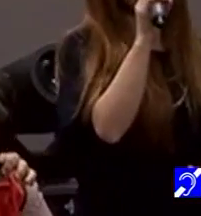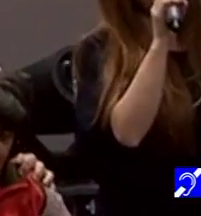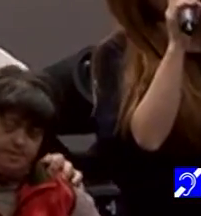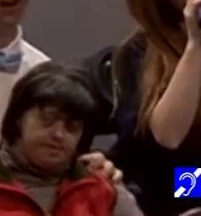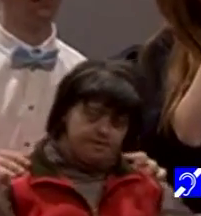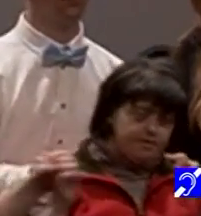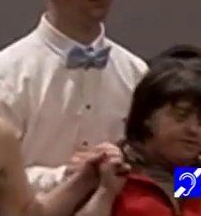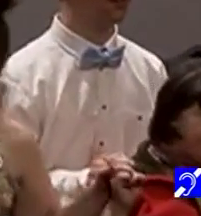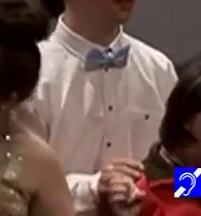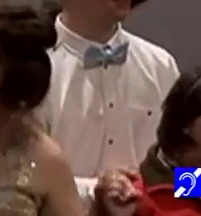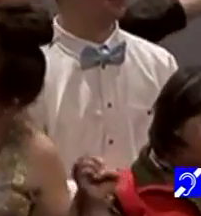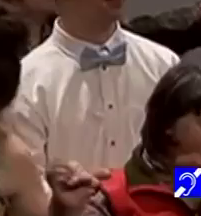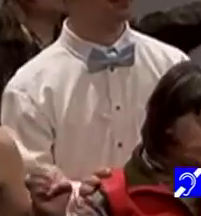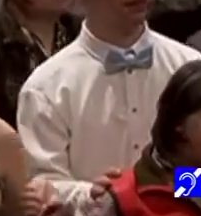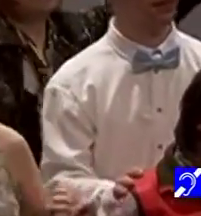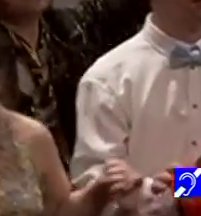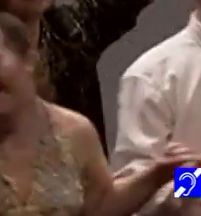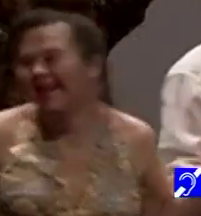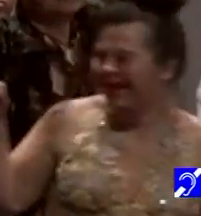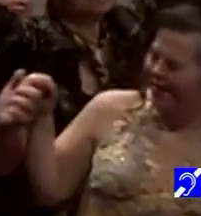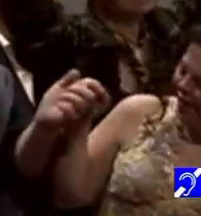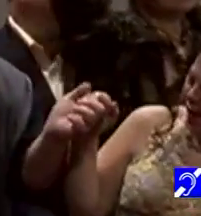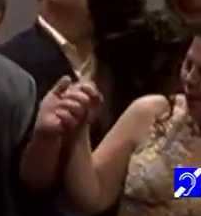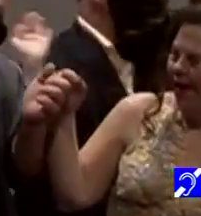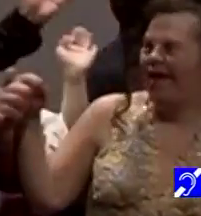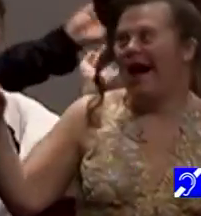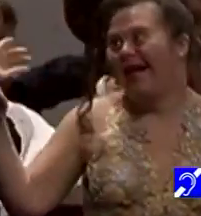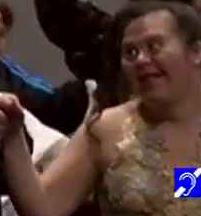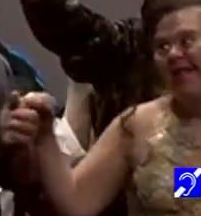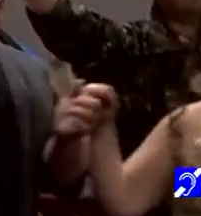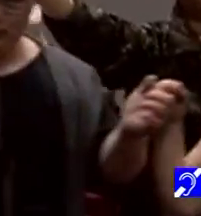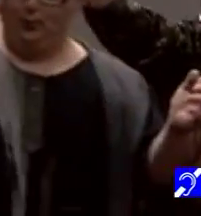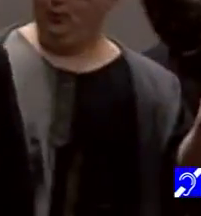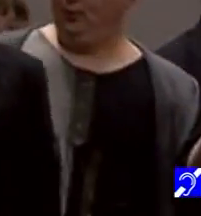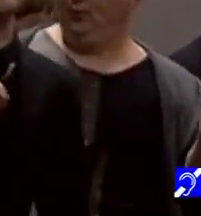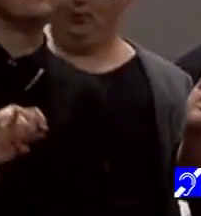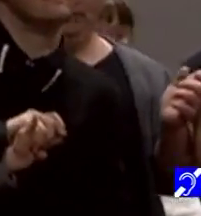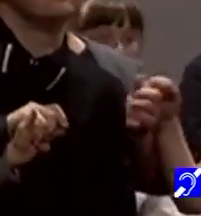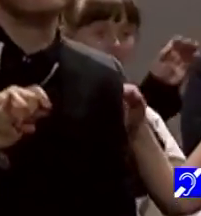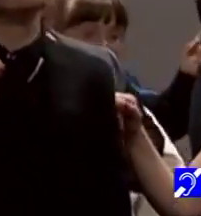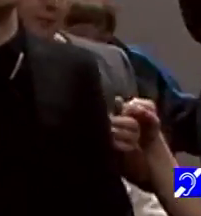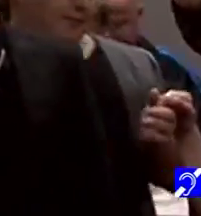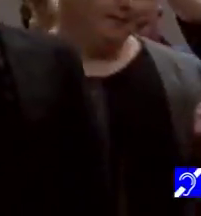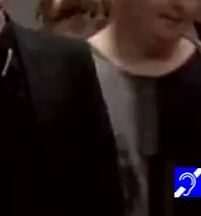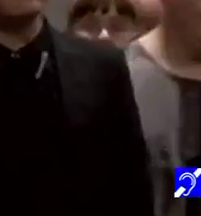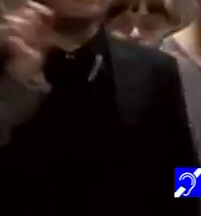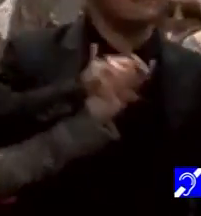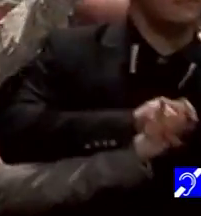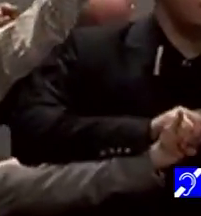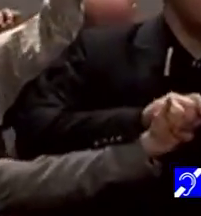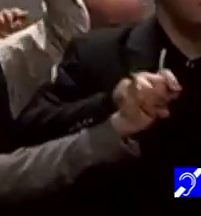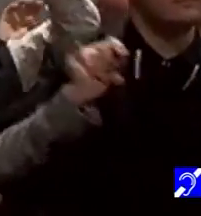de speranță, inimi de copii, flori de speranță, vis și bucurii, flori